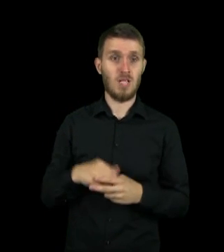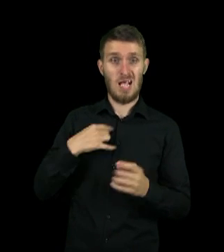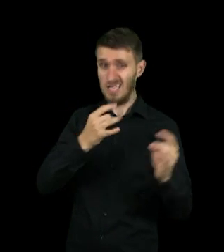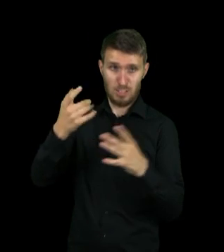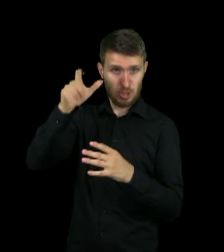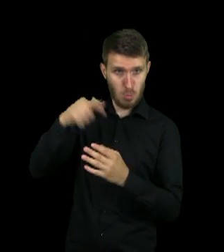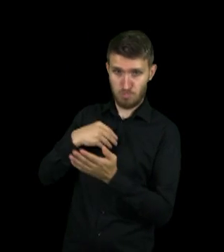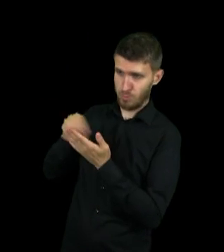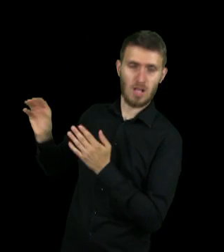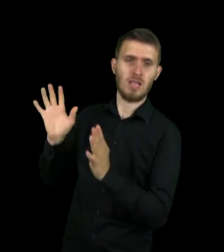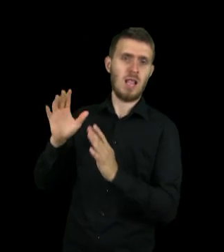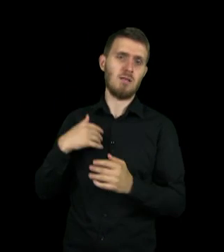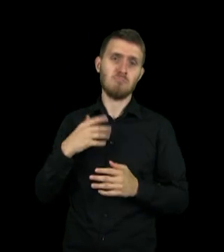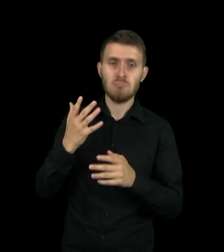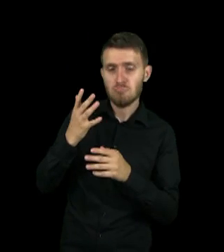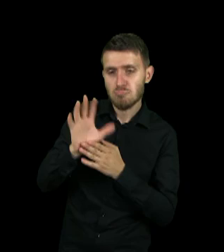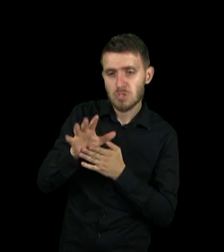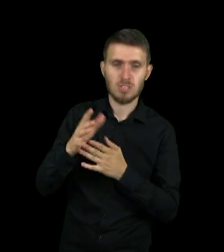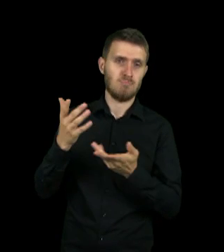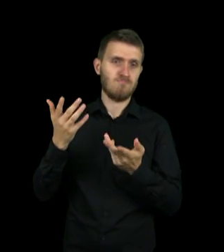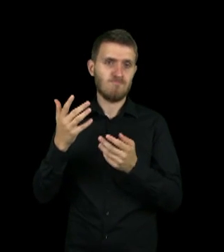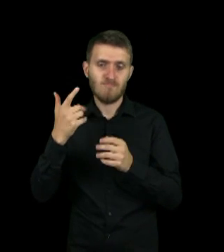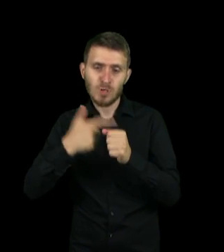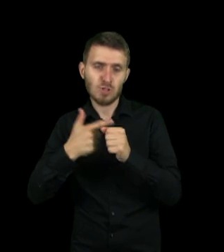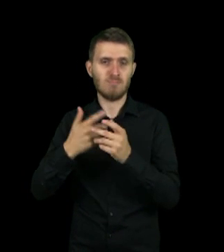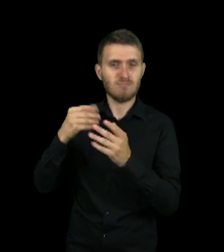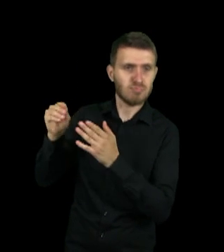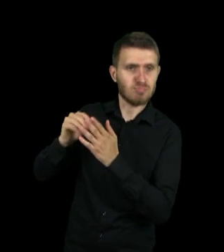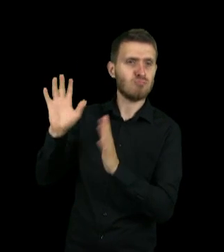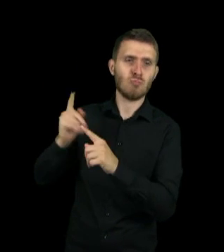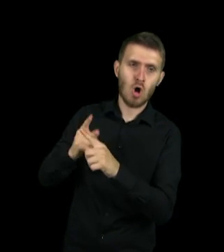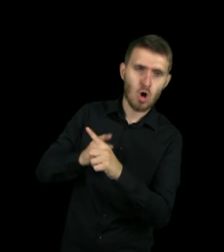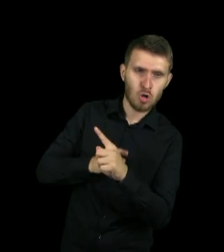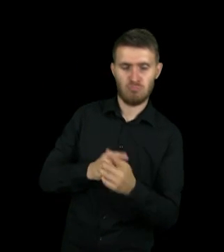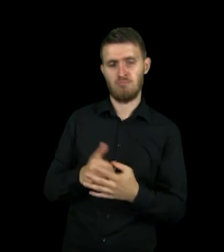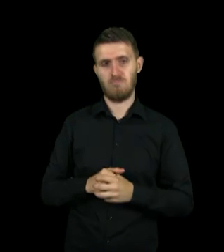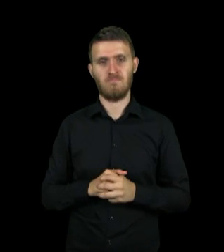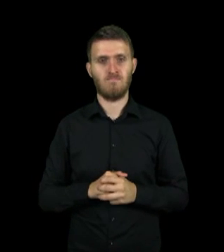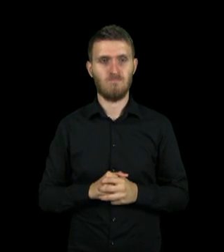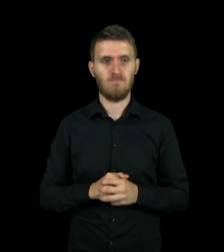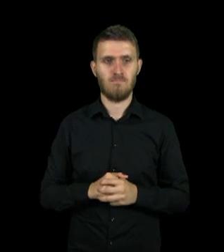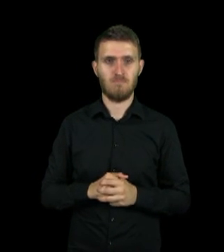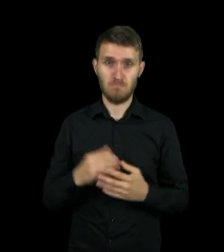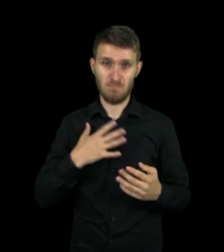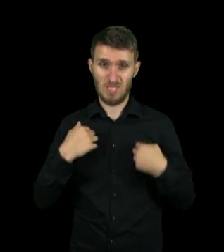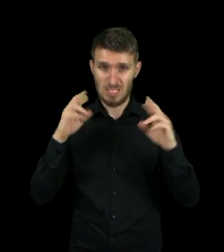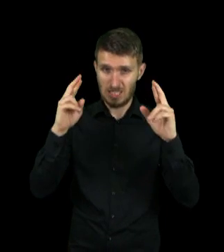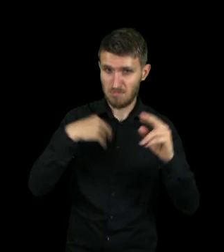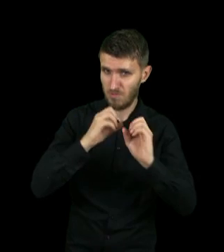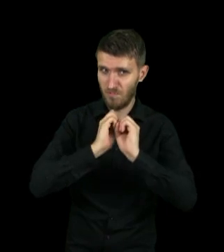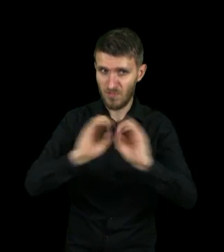spłacę długu Oczywiście będą jakieś spłaty minimalne Mam nadzieję że trochę się wyjaśniło zapraszam do